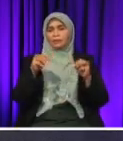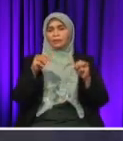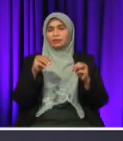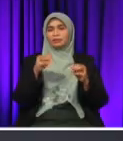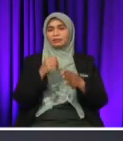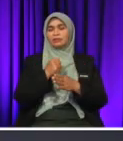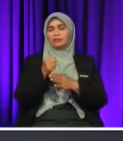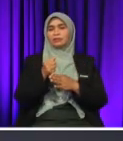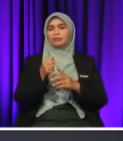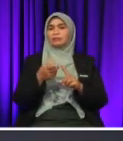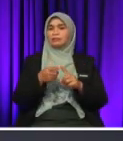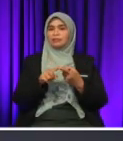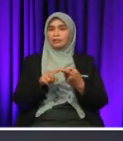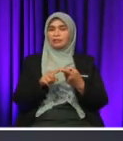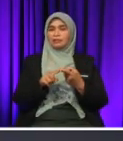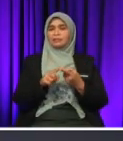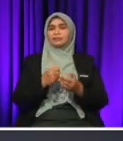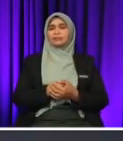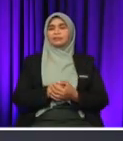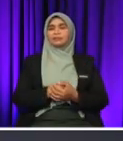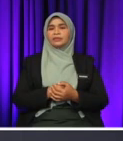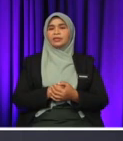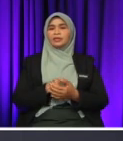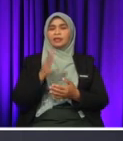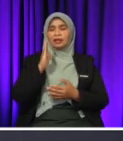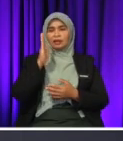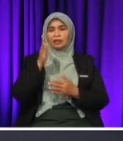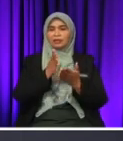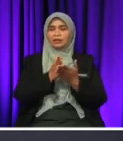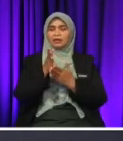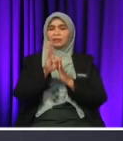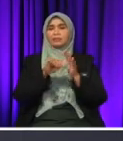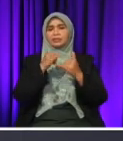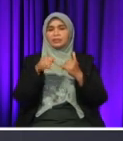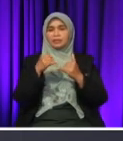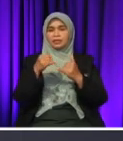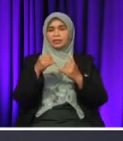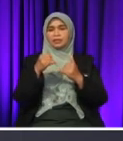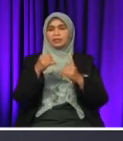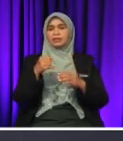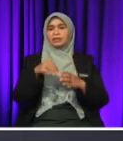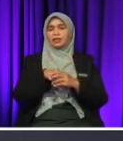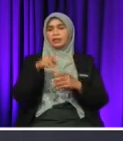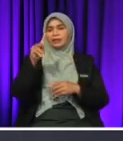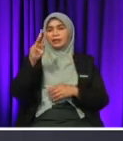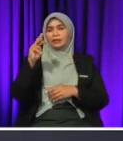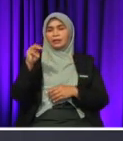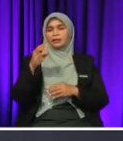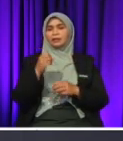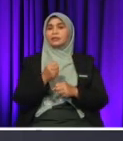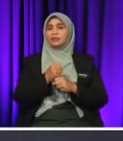kawan-kawan murid-murid pada Cikgu akan terus berjaya dalam subjek sastra kesungguhan